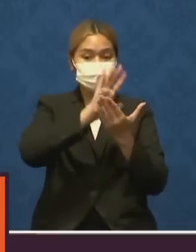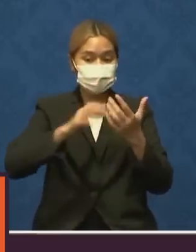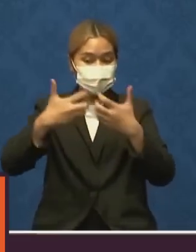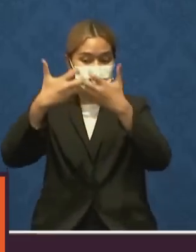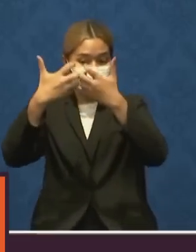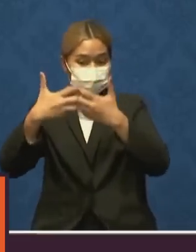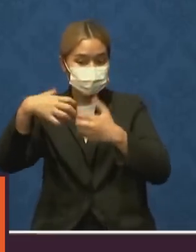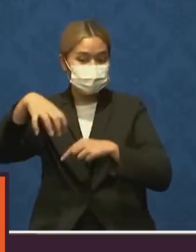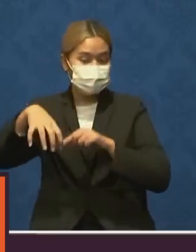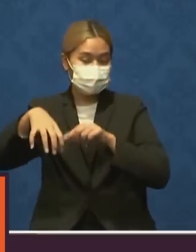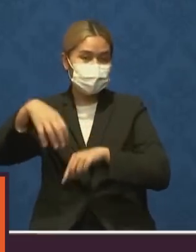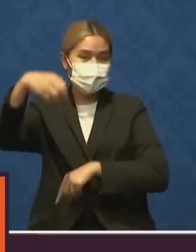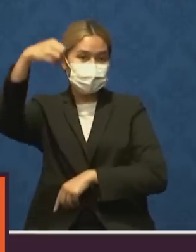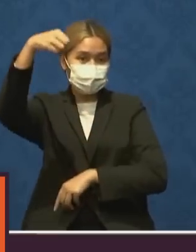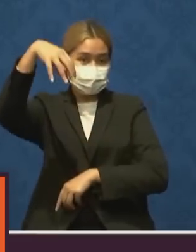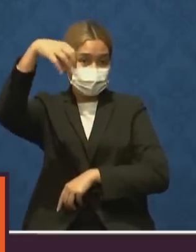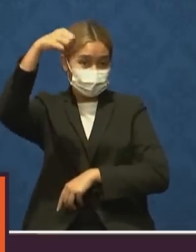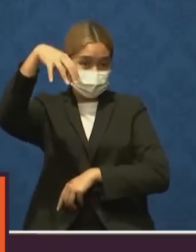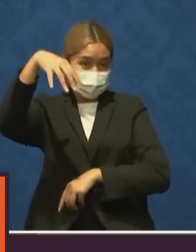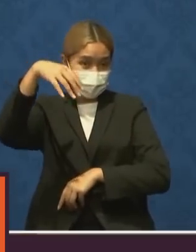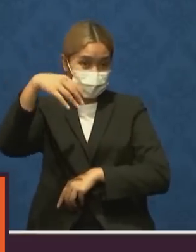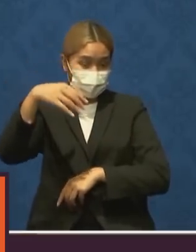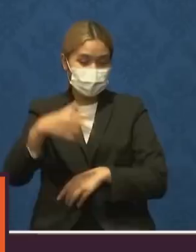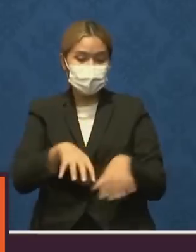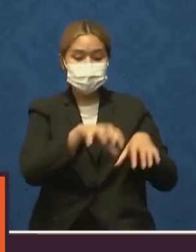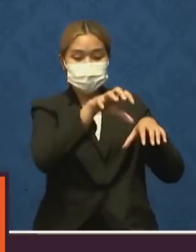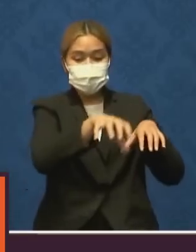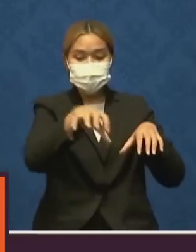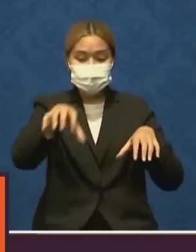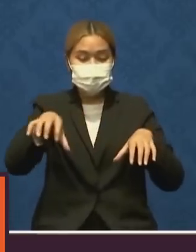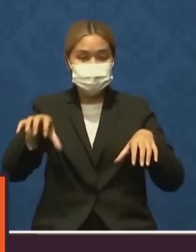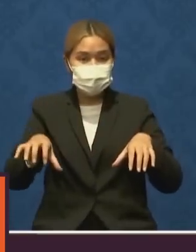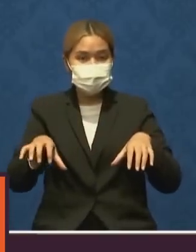นคามจำเป็นอยู่ถงเกือบ 1,-3,000 MW